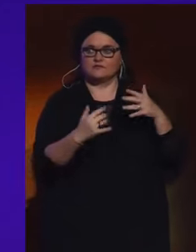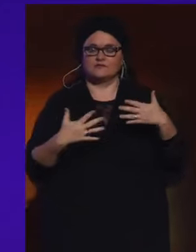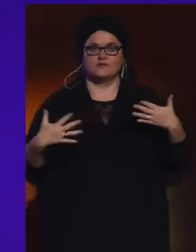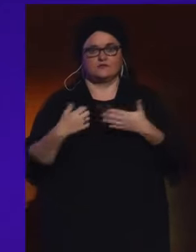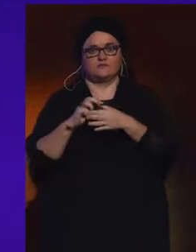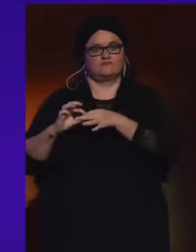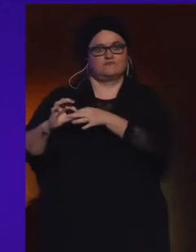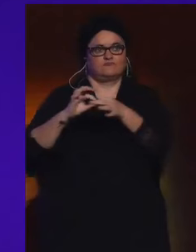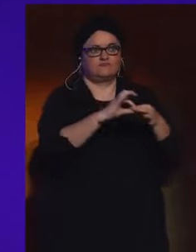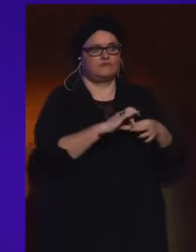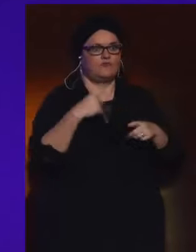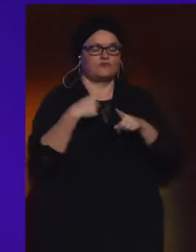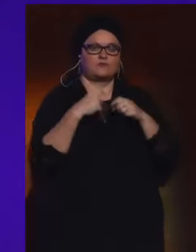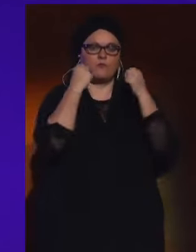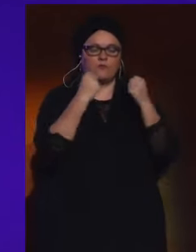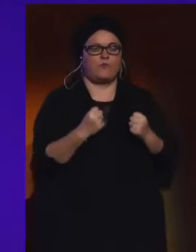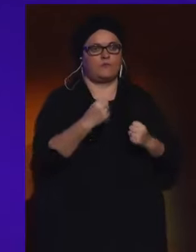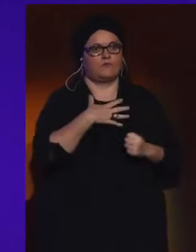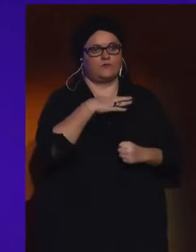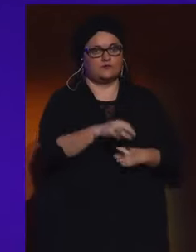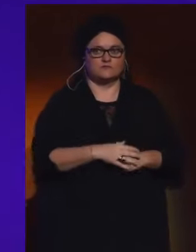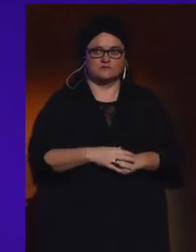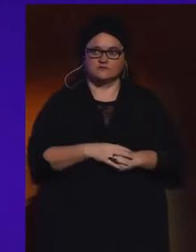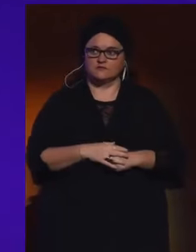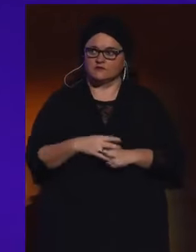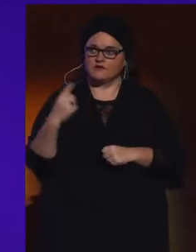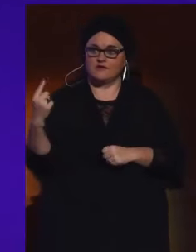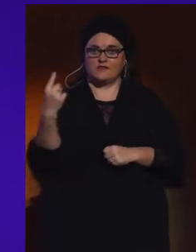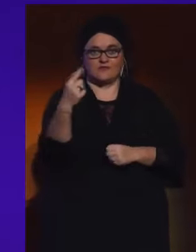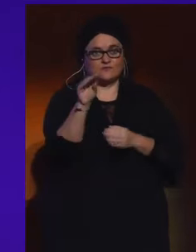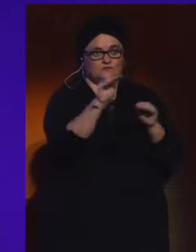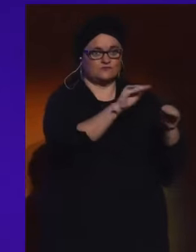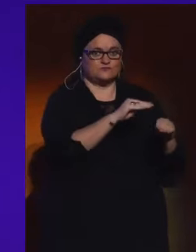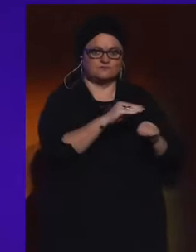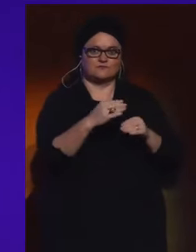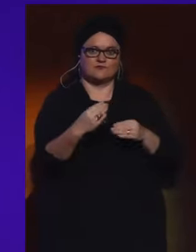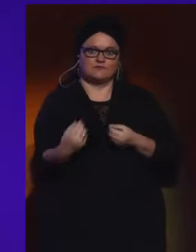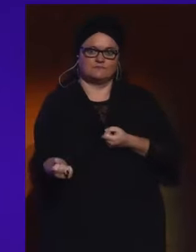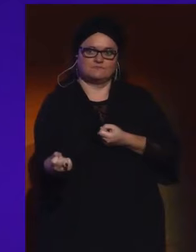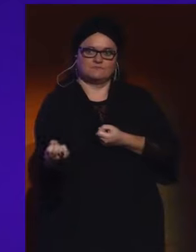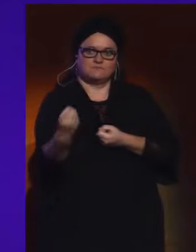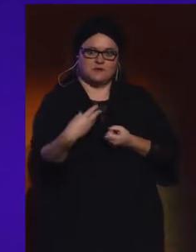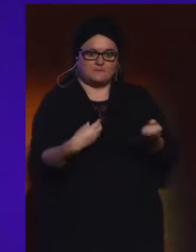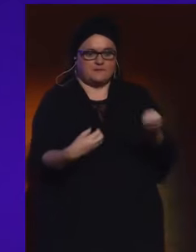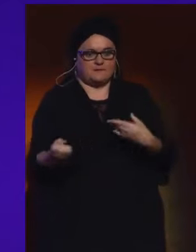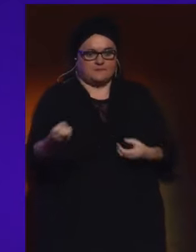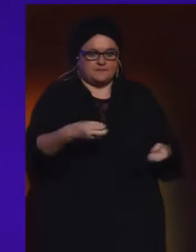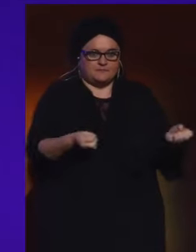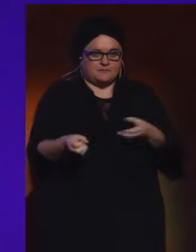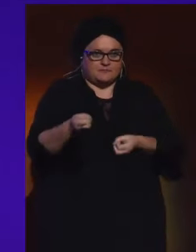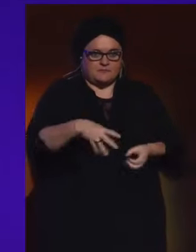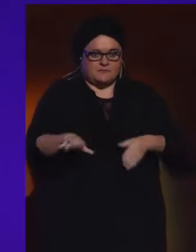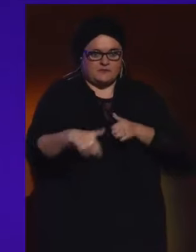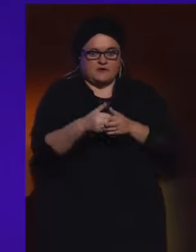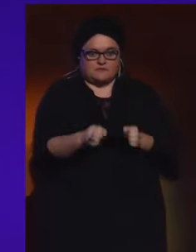Elkarrekin gauza handiak egin ditzakegula, elkar hartuz, bakoitzak beretik, baina elkarrekin gauza handiak